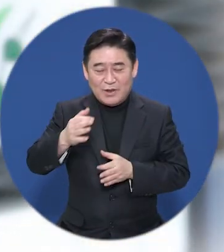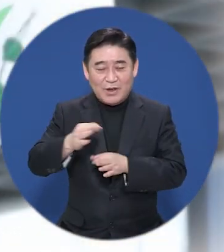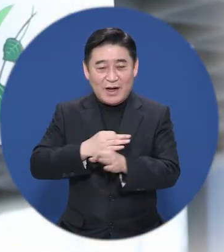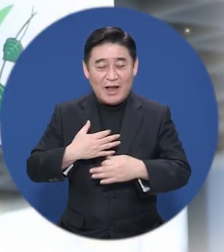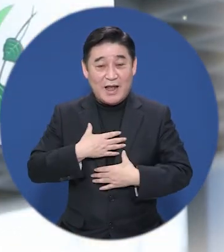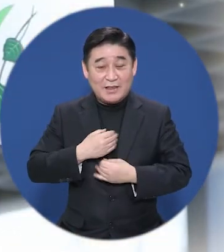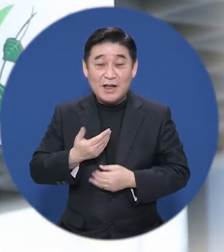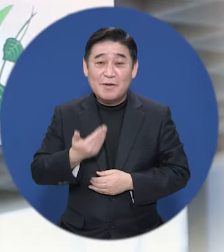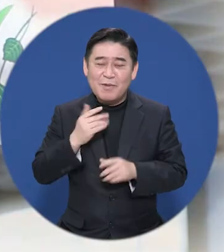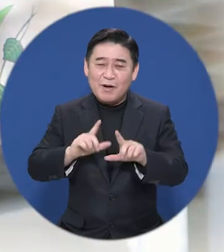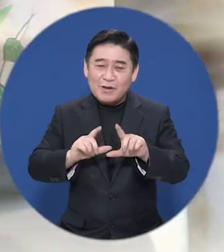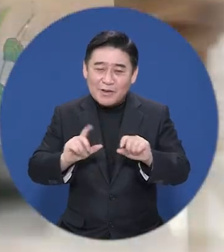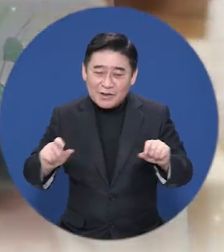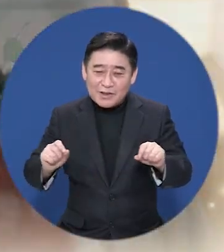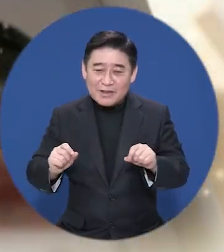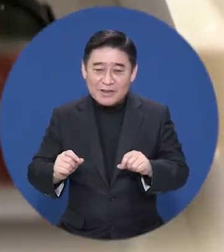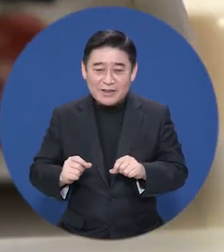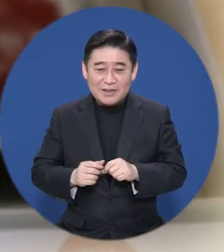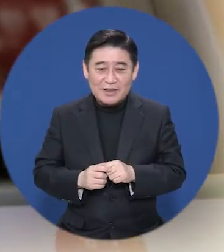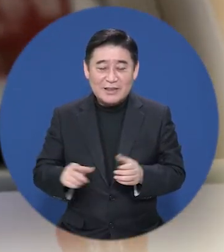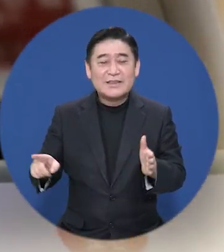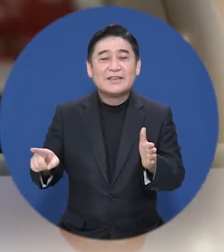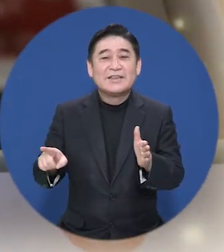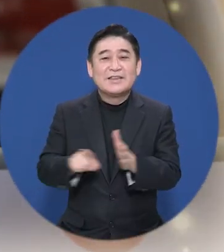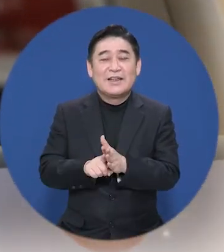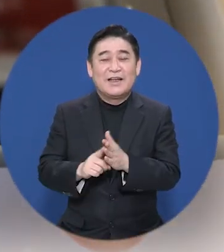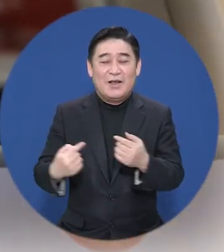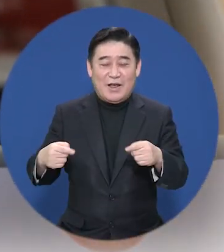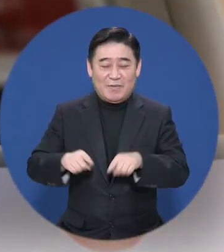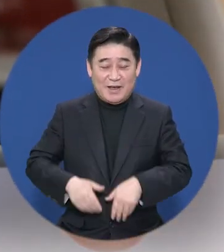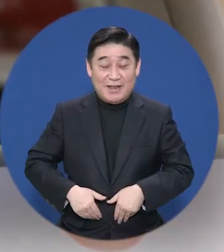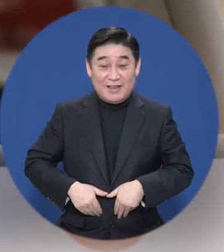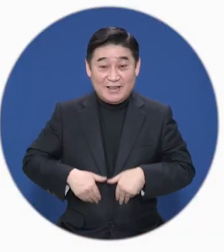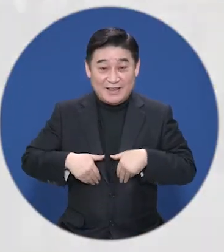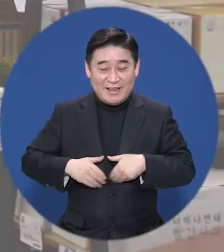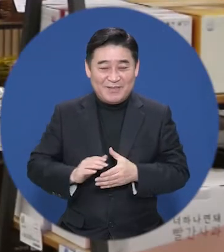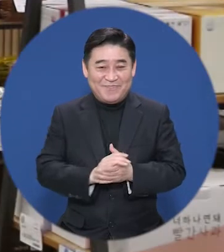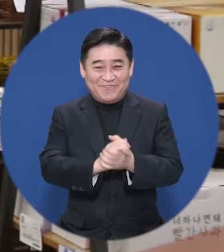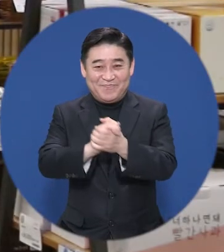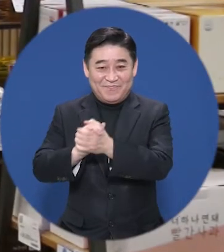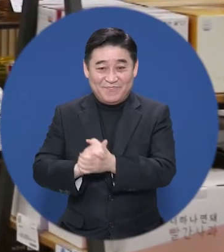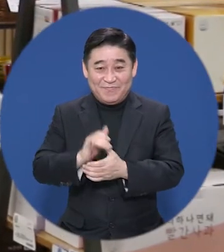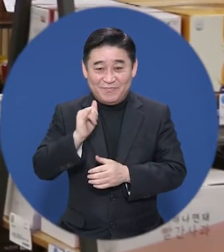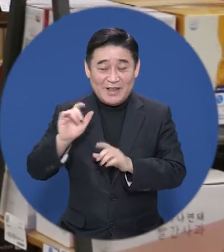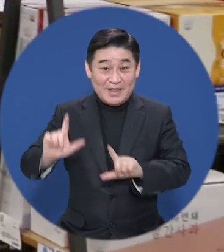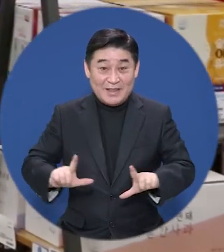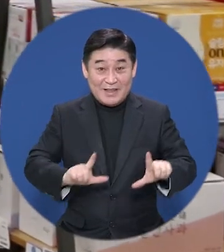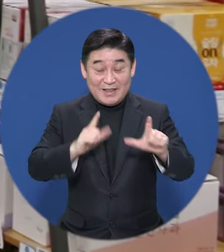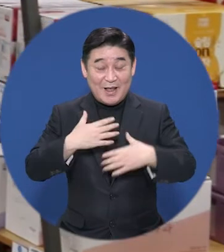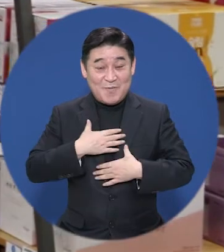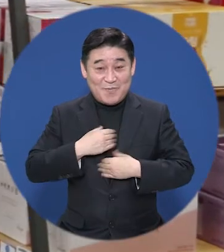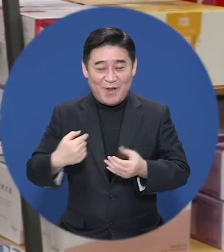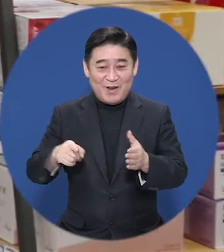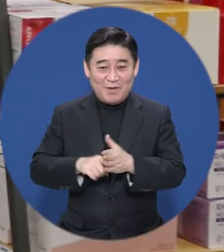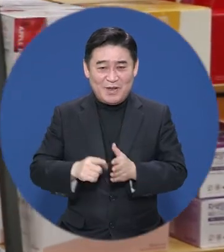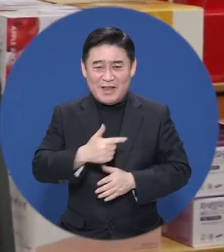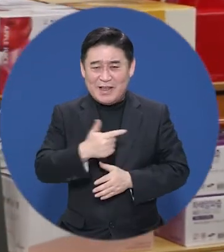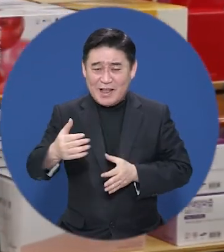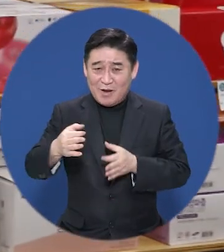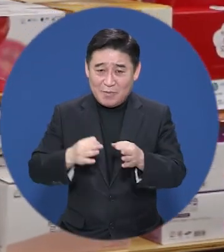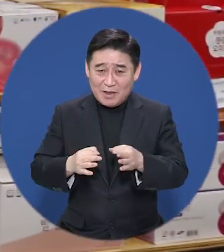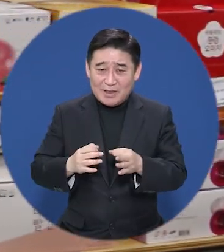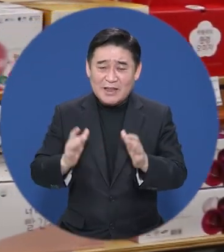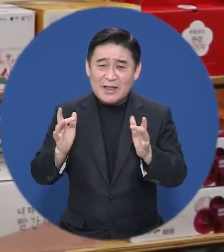안전한 먹거리, 그리고 신뢰와 함께 따뜻한 정이 있습니다. 생활의 편리함을 위해서